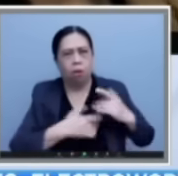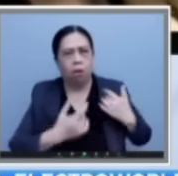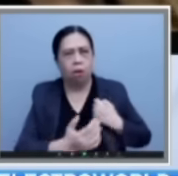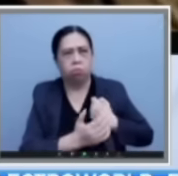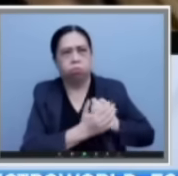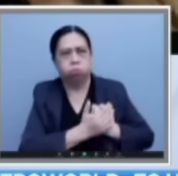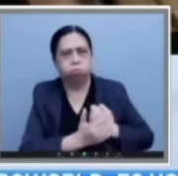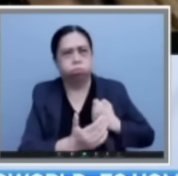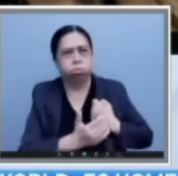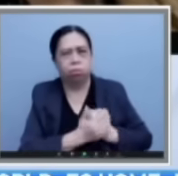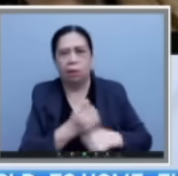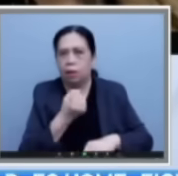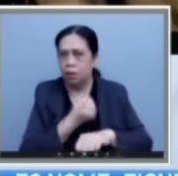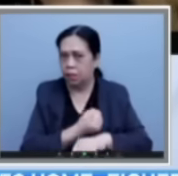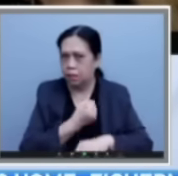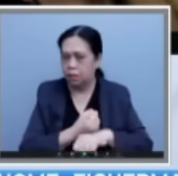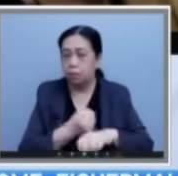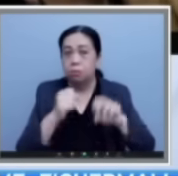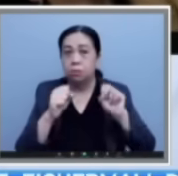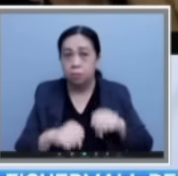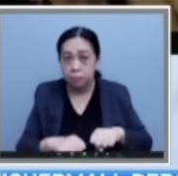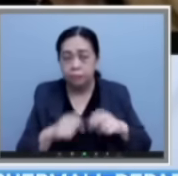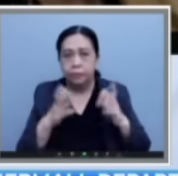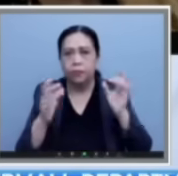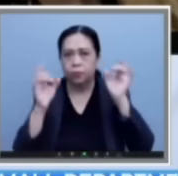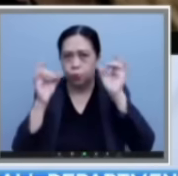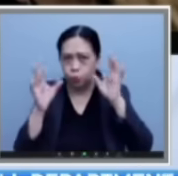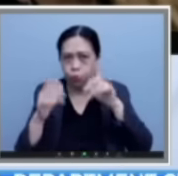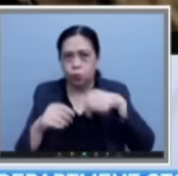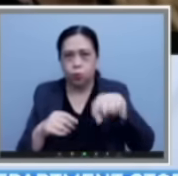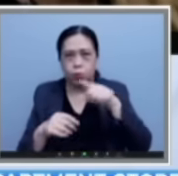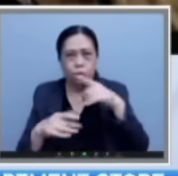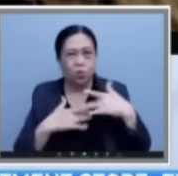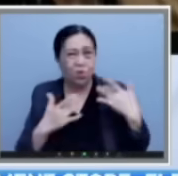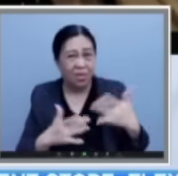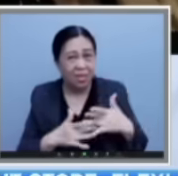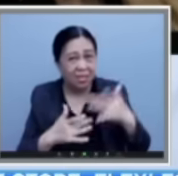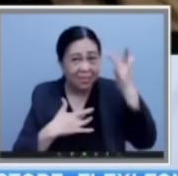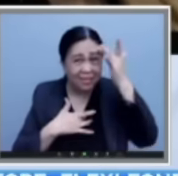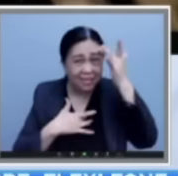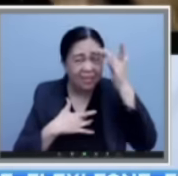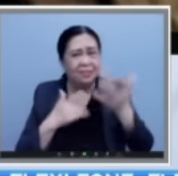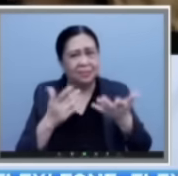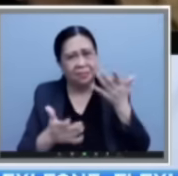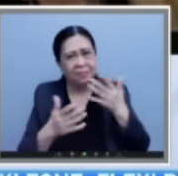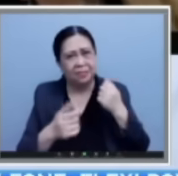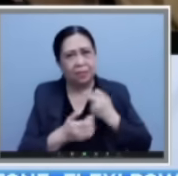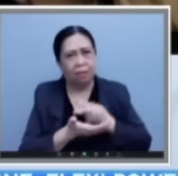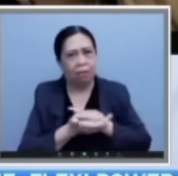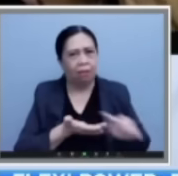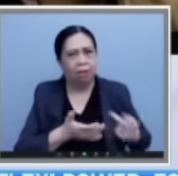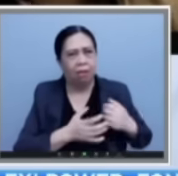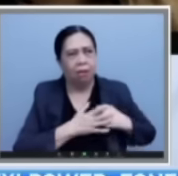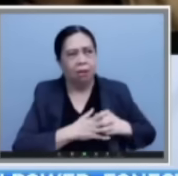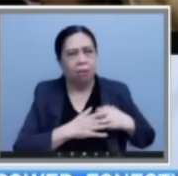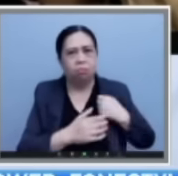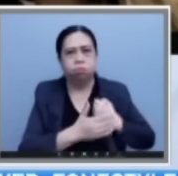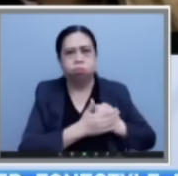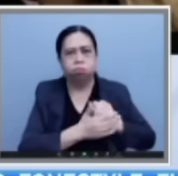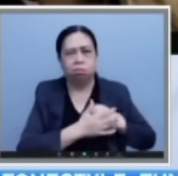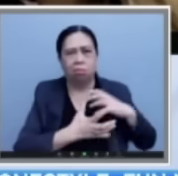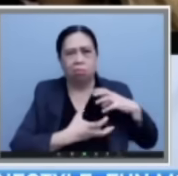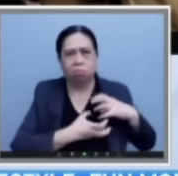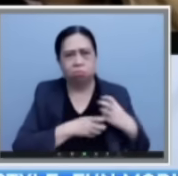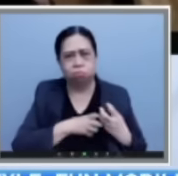kaya medyo pweding at risk yung mga may sakit sa puso na pumalya ng konti ang kanilang puso Opo